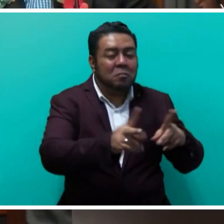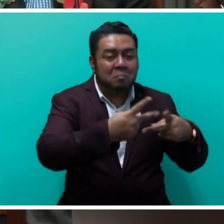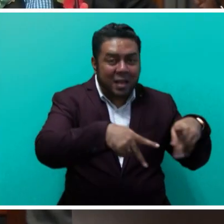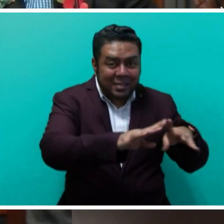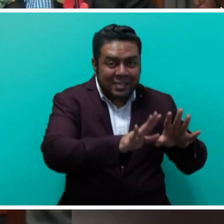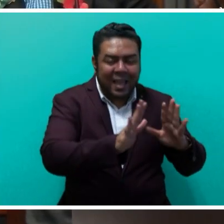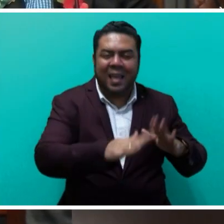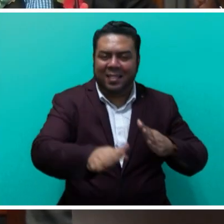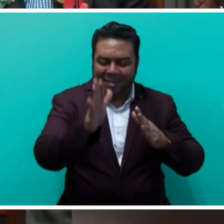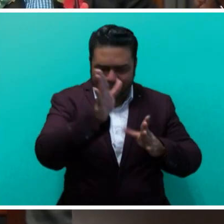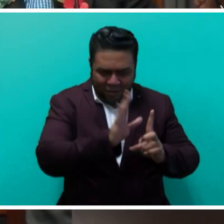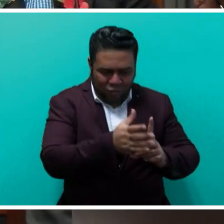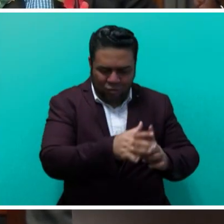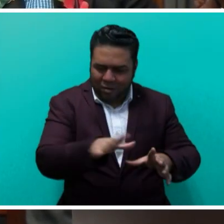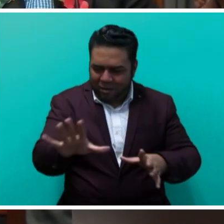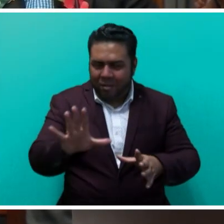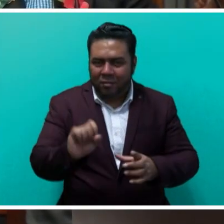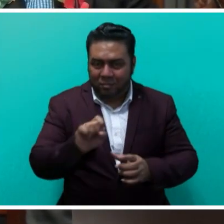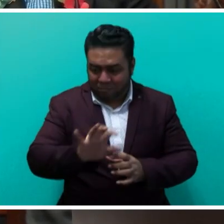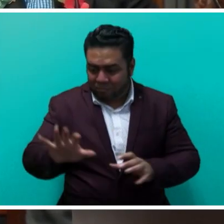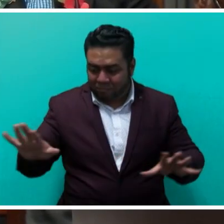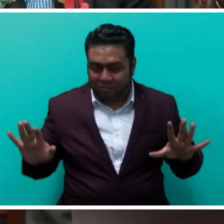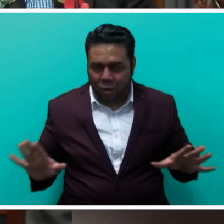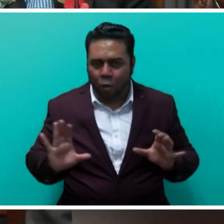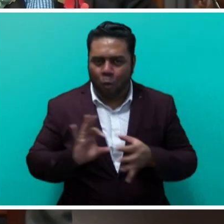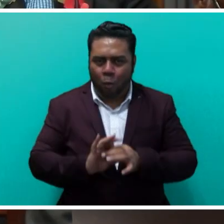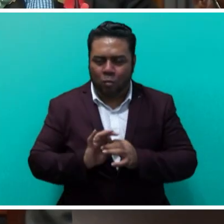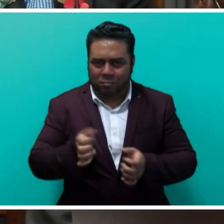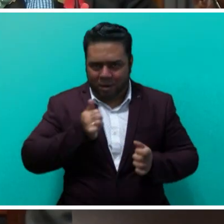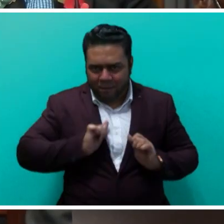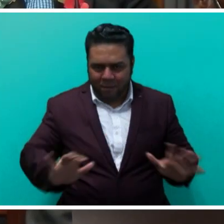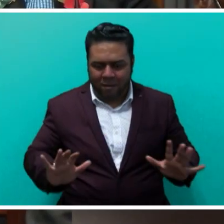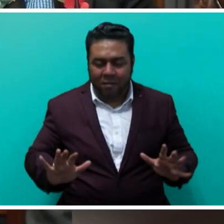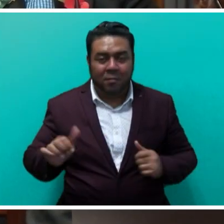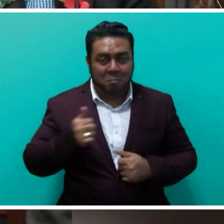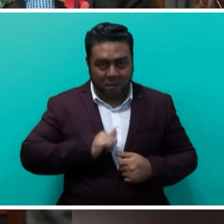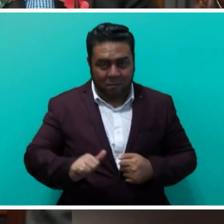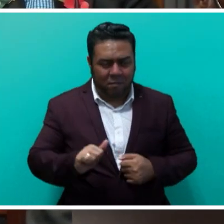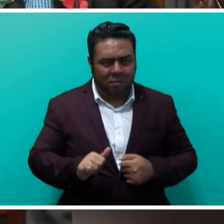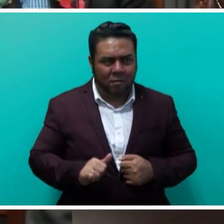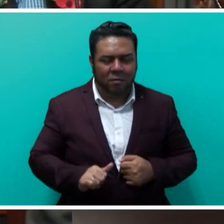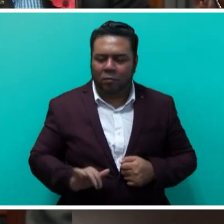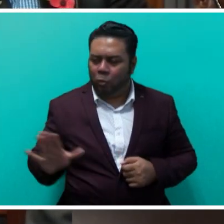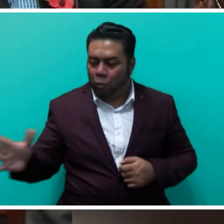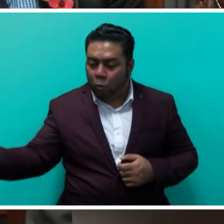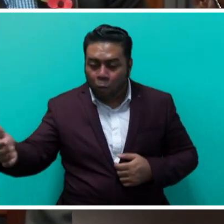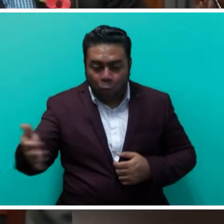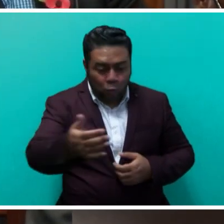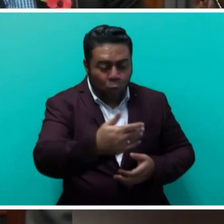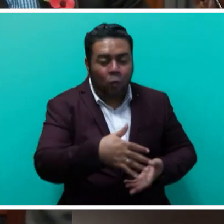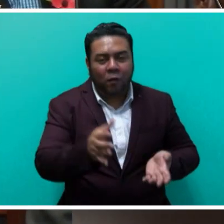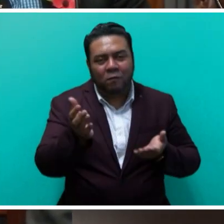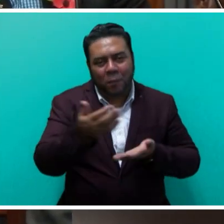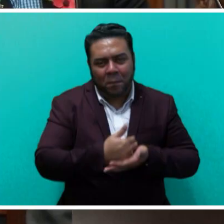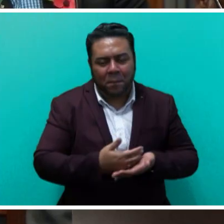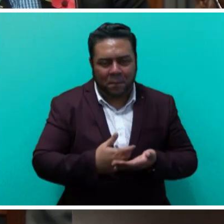Ka sanangarabi, tiko e nangauna ongo, na kena savati, na vei tukutuku kara maroroi